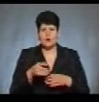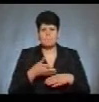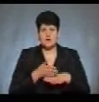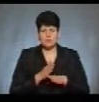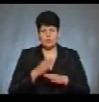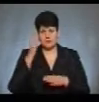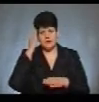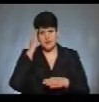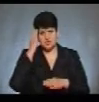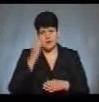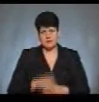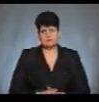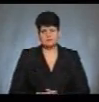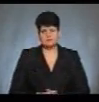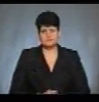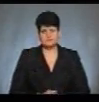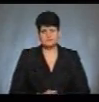основи черепа.